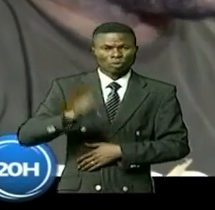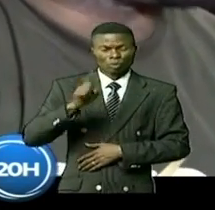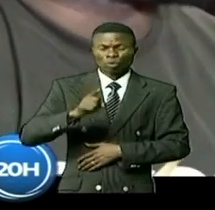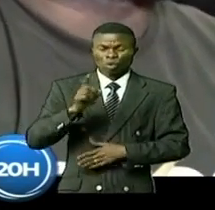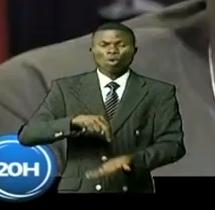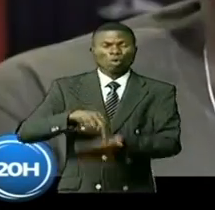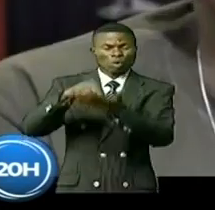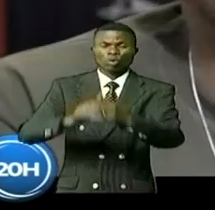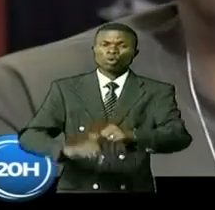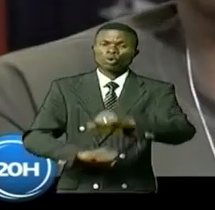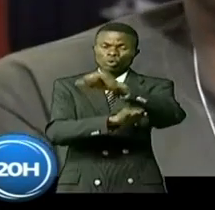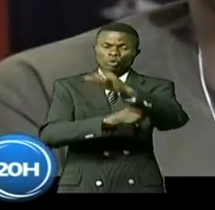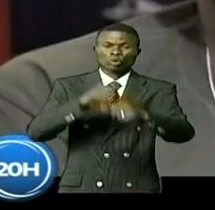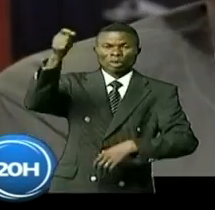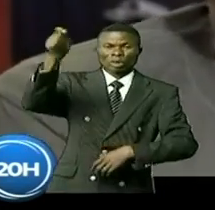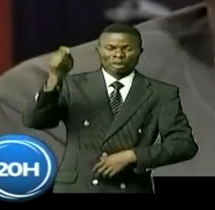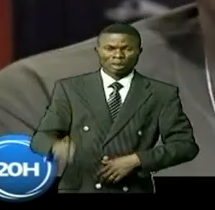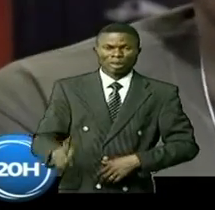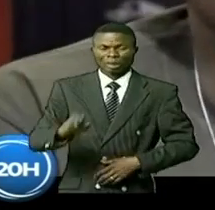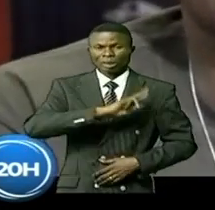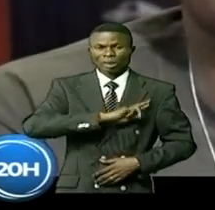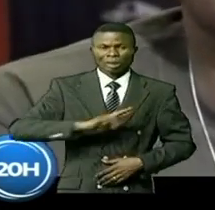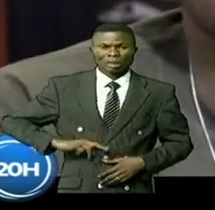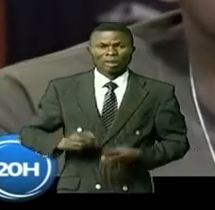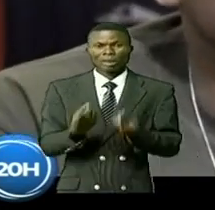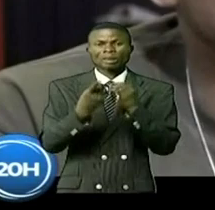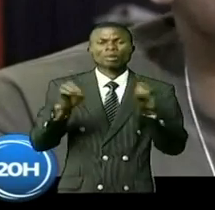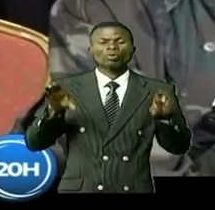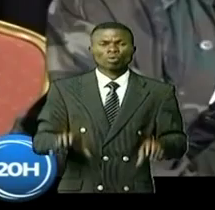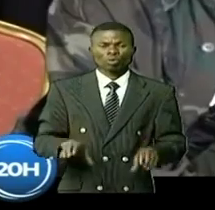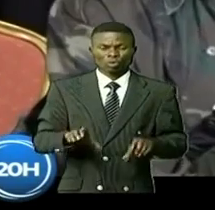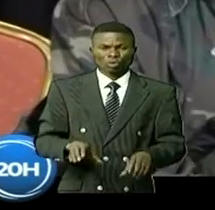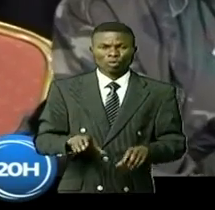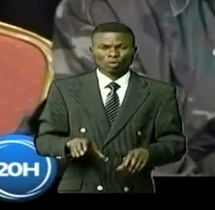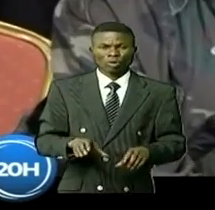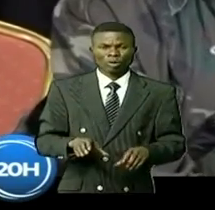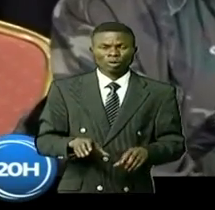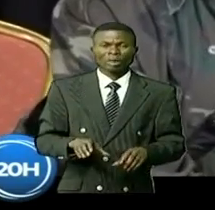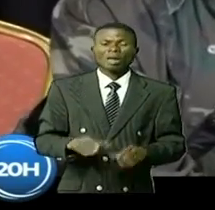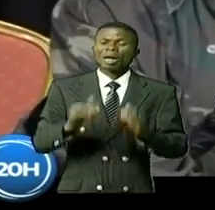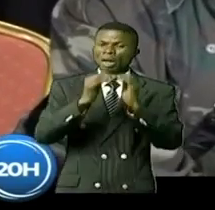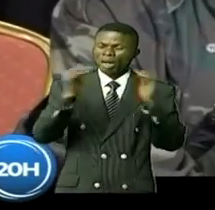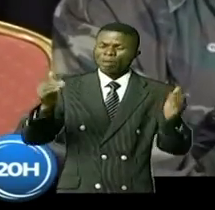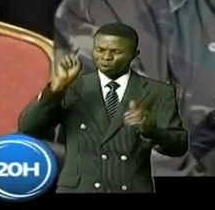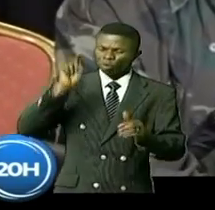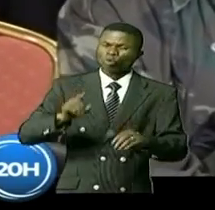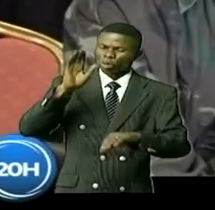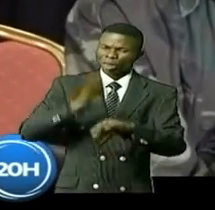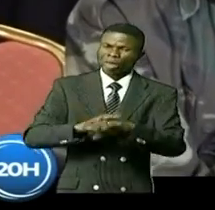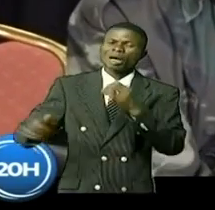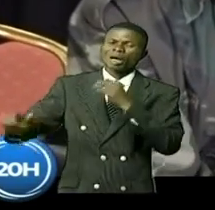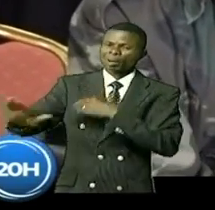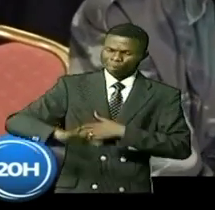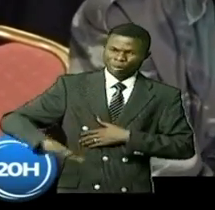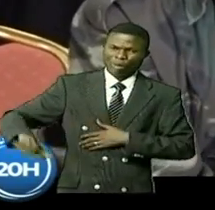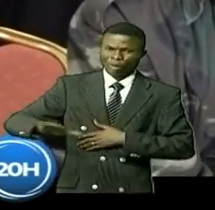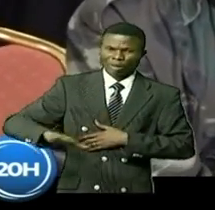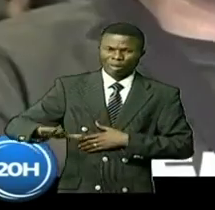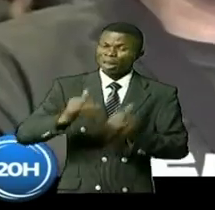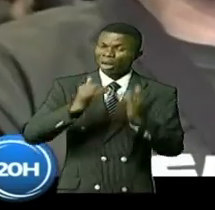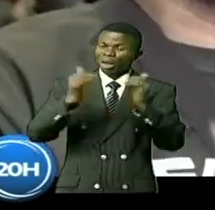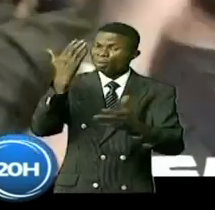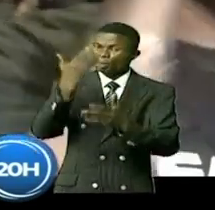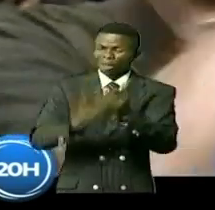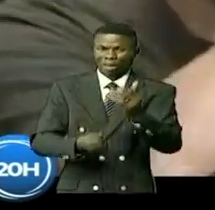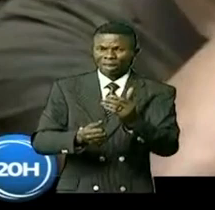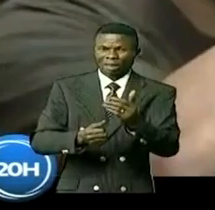lever et soutenir les forces armées de la République démocratique du Congo. La paix doit régner dans le pays. Sans la paix, il n'y